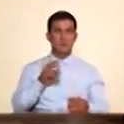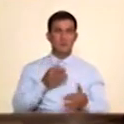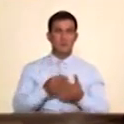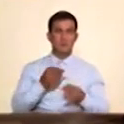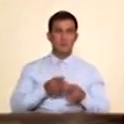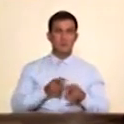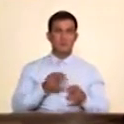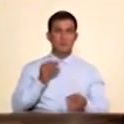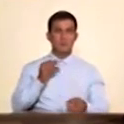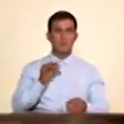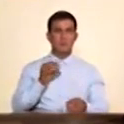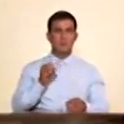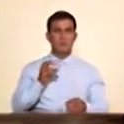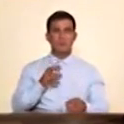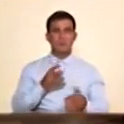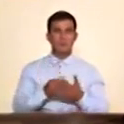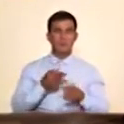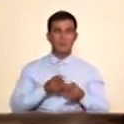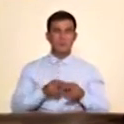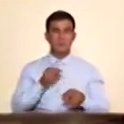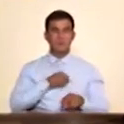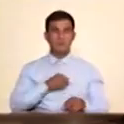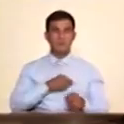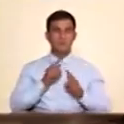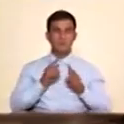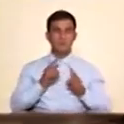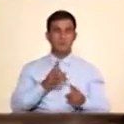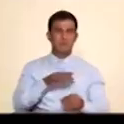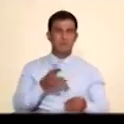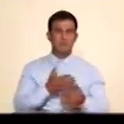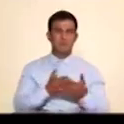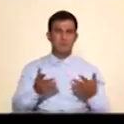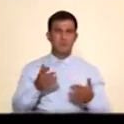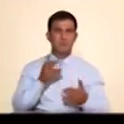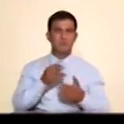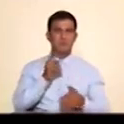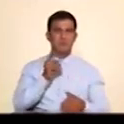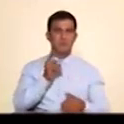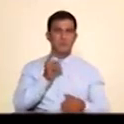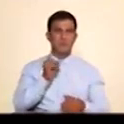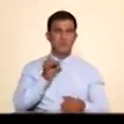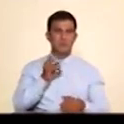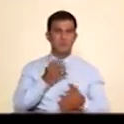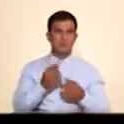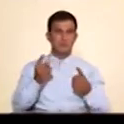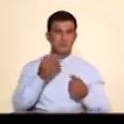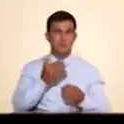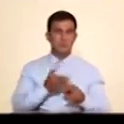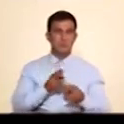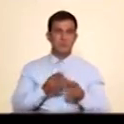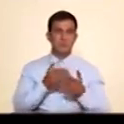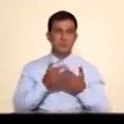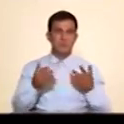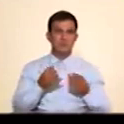ya'ni feodal, ya'ni vassallik va seniorlik tartibi qanday edi? Buyuk Karl yirik-yirik